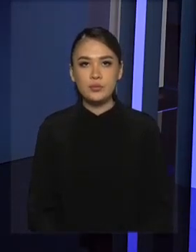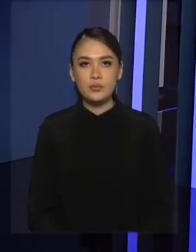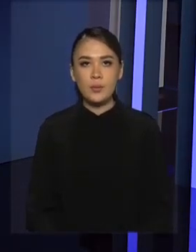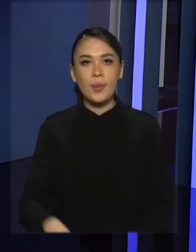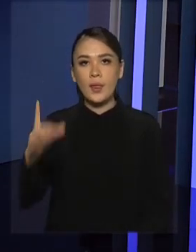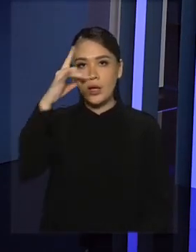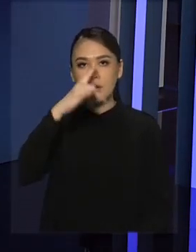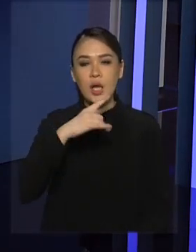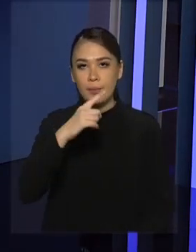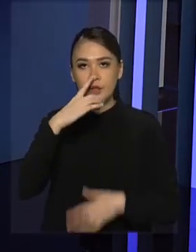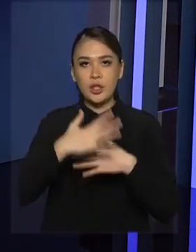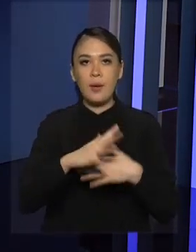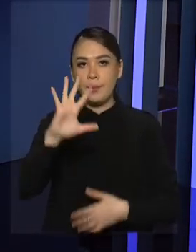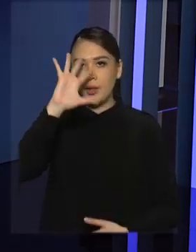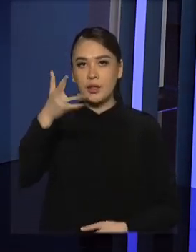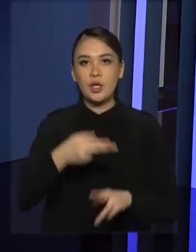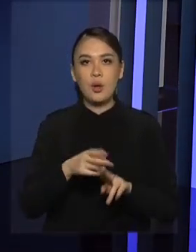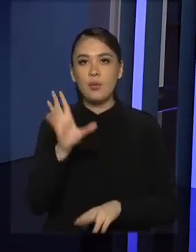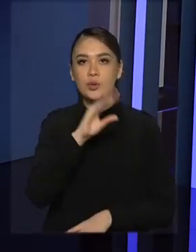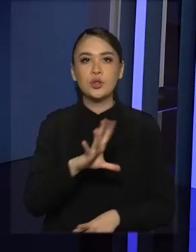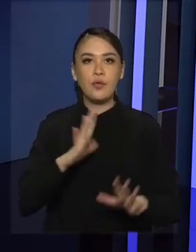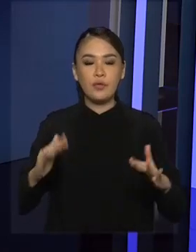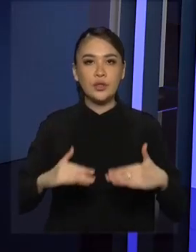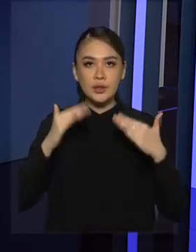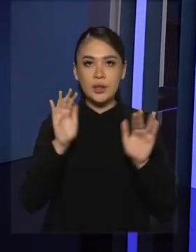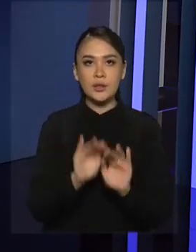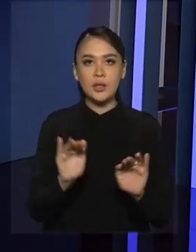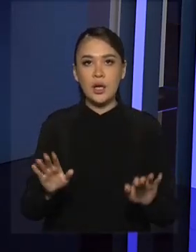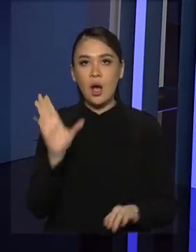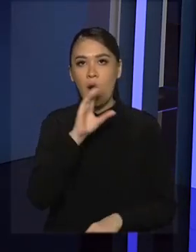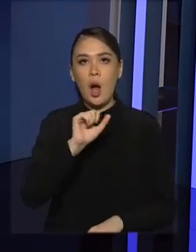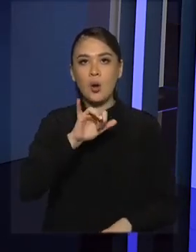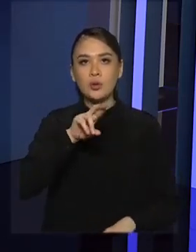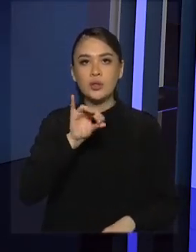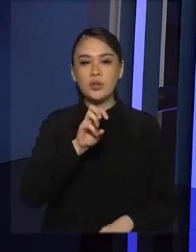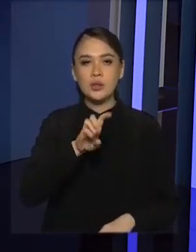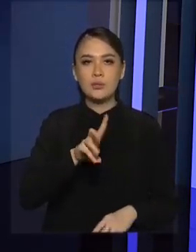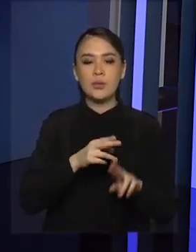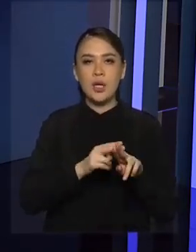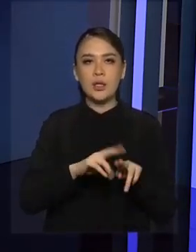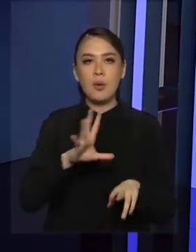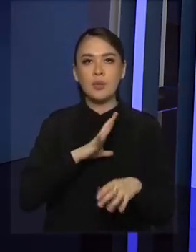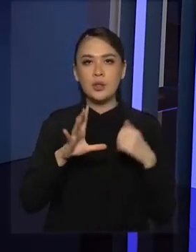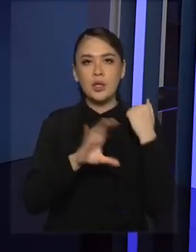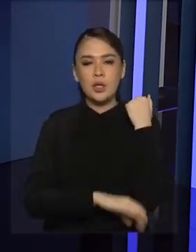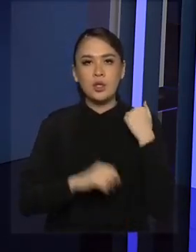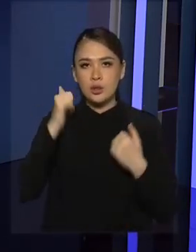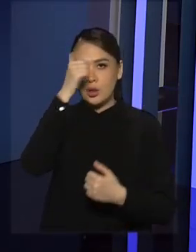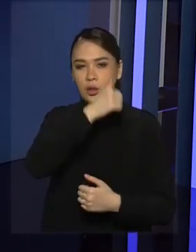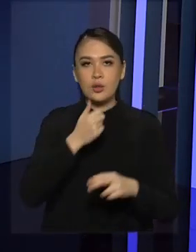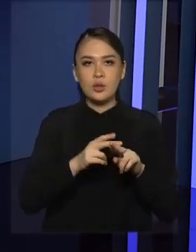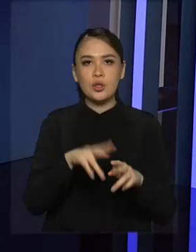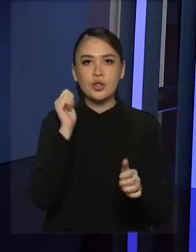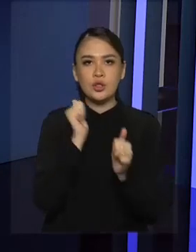В Казахстане в ближайшие 5 лет может вырасти число детей с диагнозом аутизм. За последние несколько лет болезнь стали выявлять